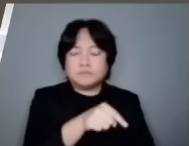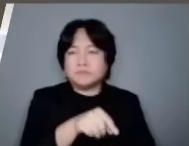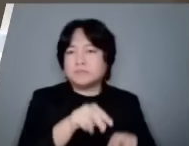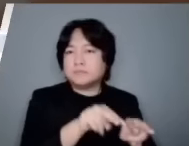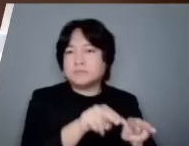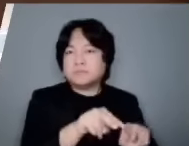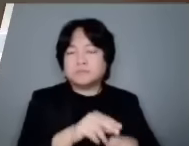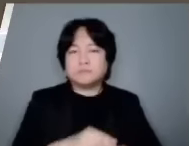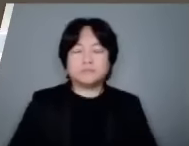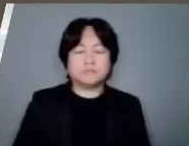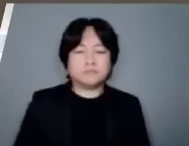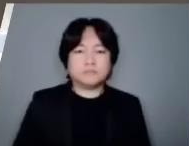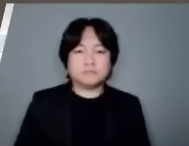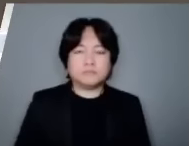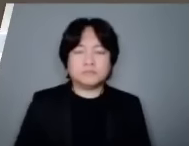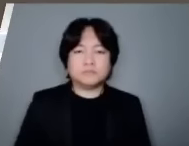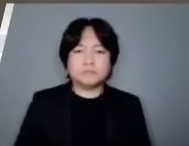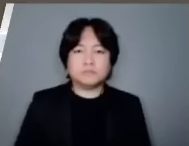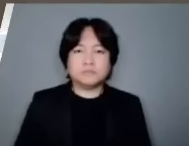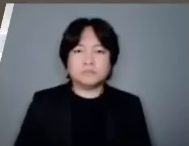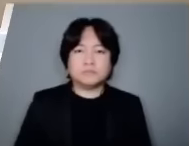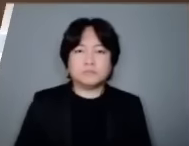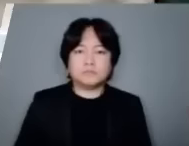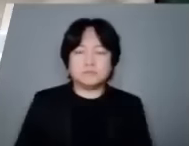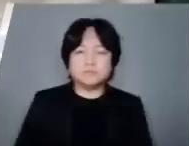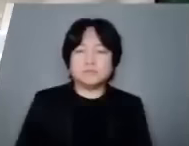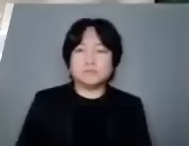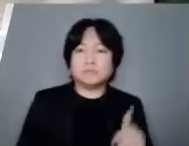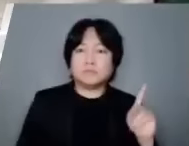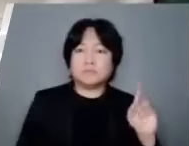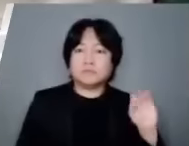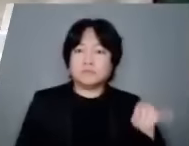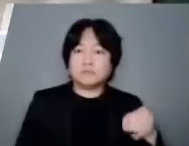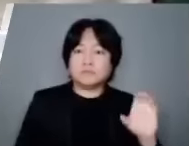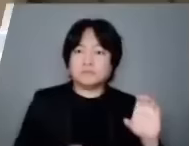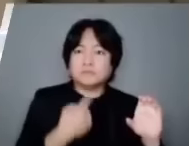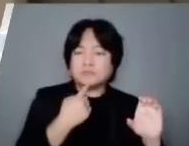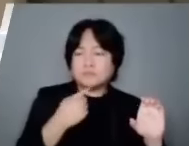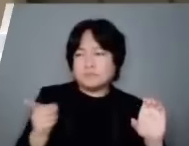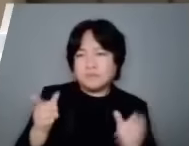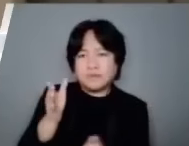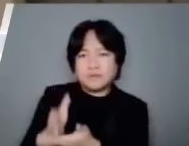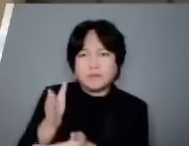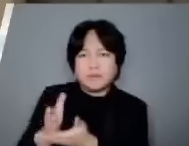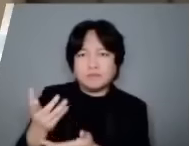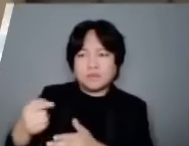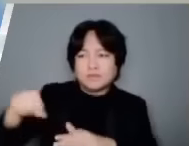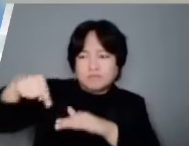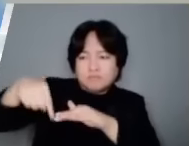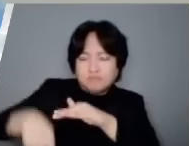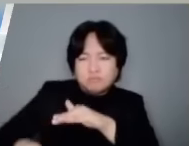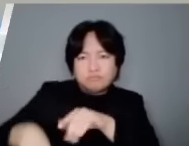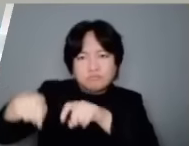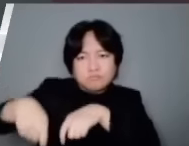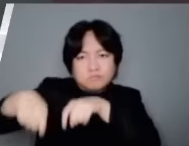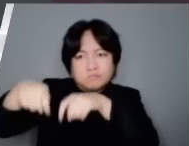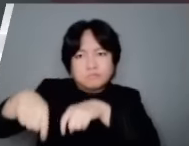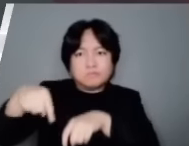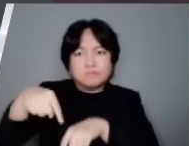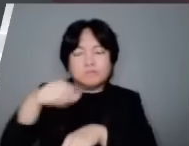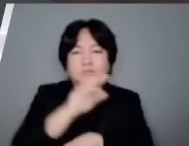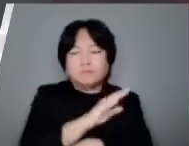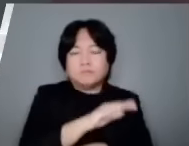na ipatigil na ang drilling ng PNP sa compound. Pinalawig naman ng Court of Appeals ang freeze order para sa mga bank